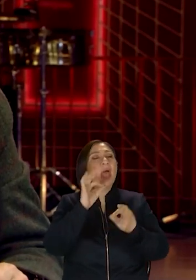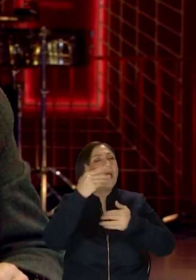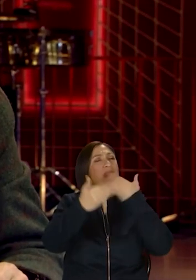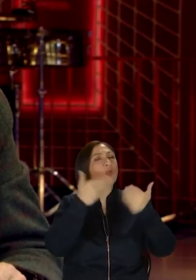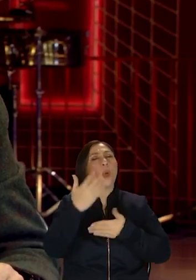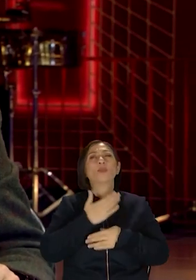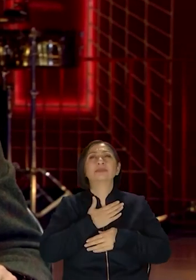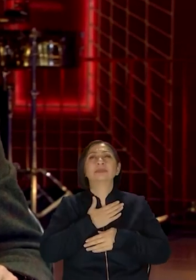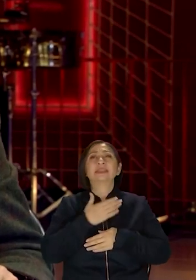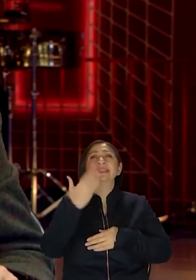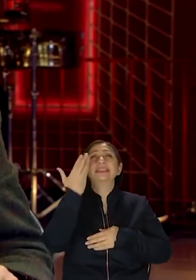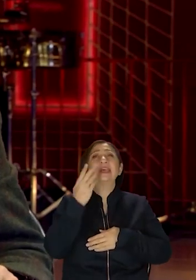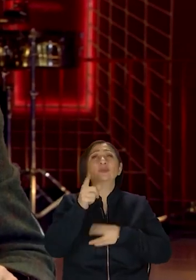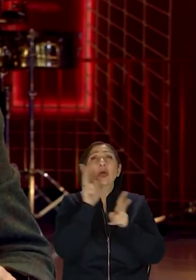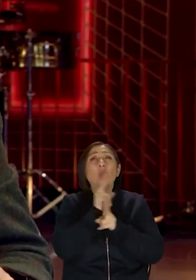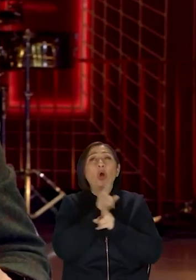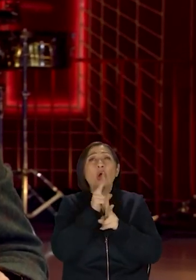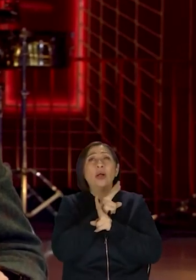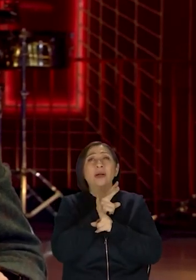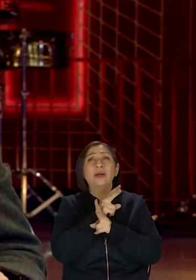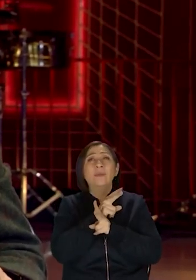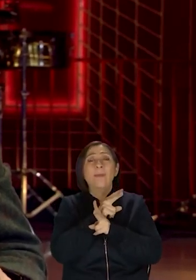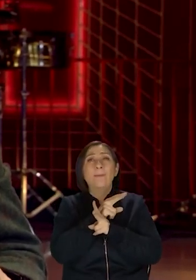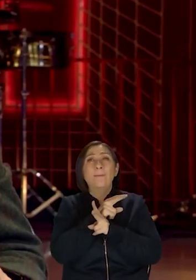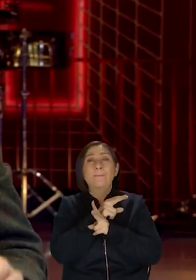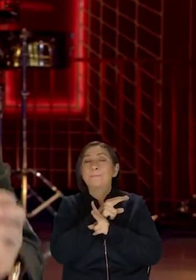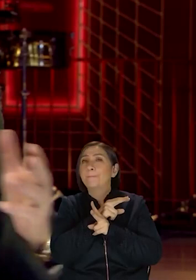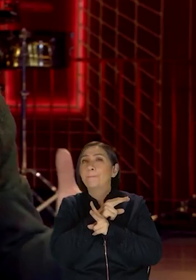ve seyirci buna gülüyor.